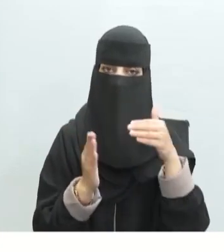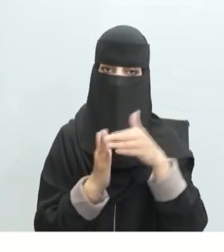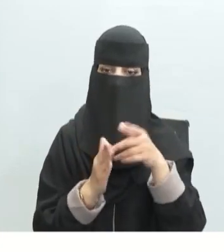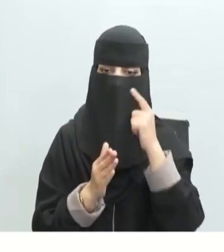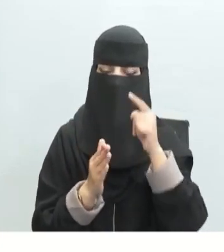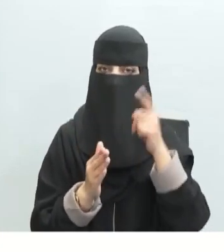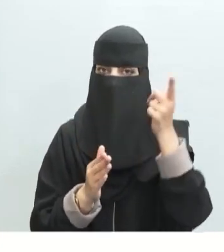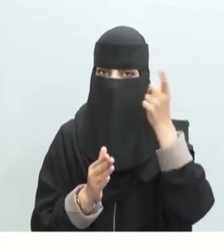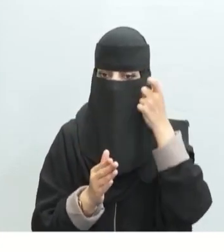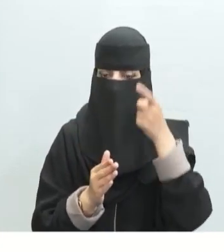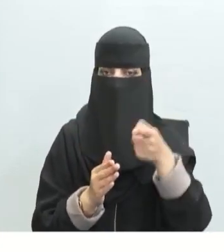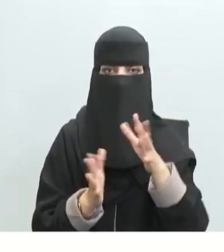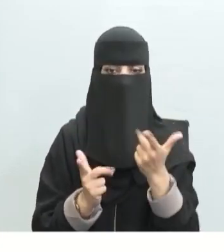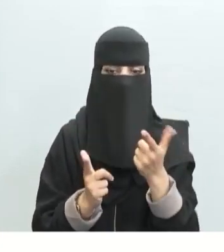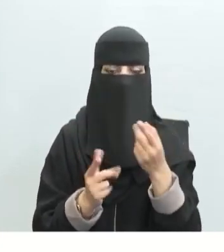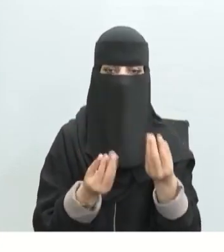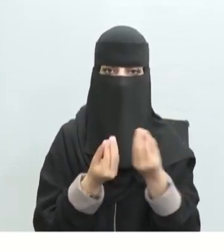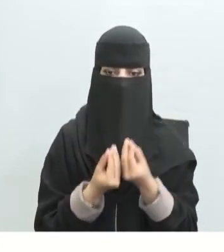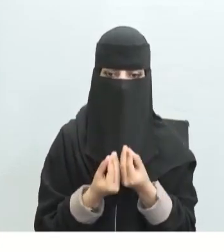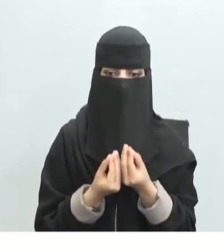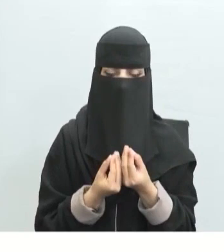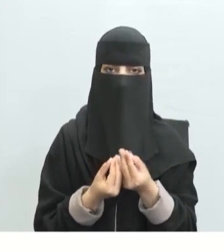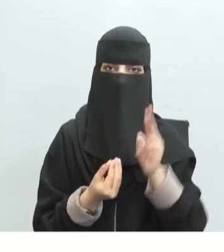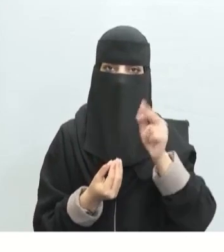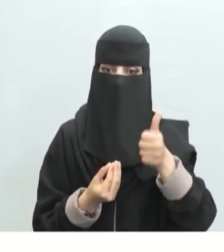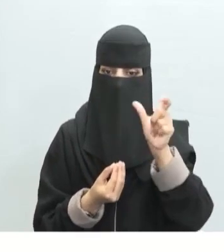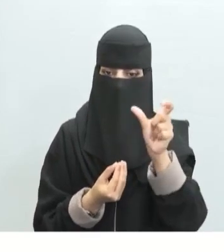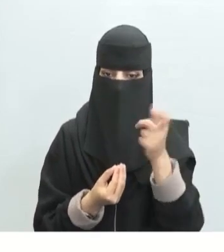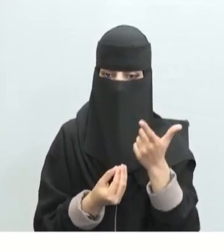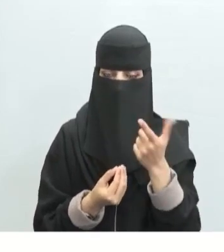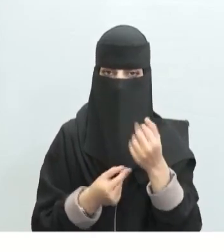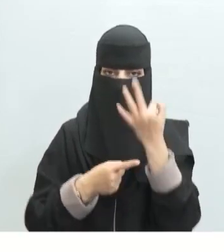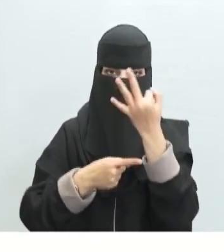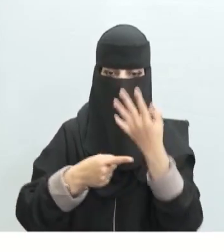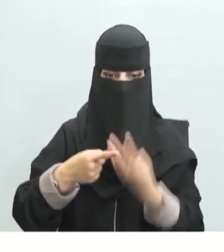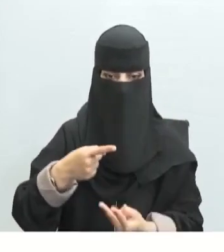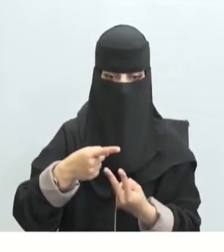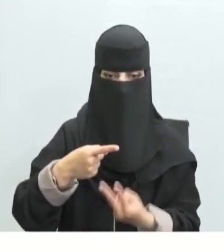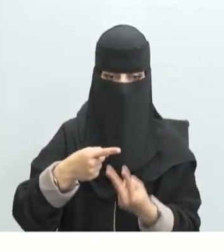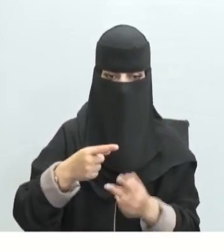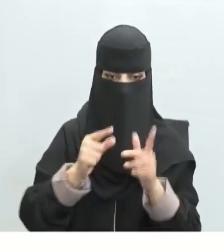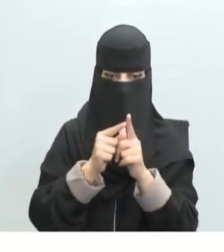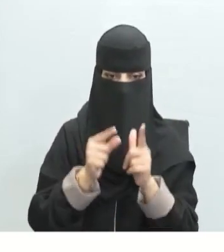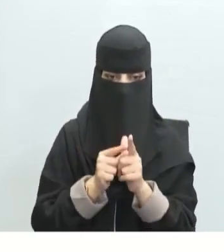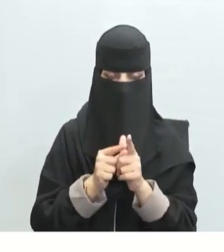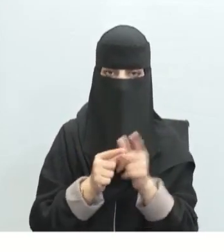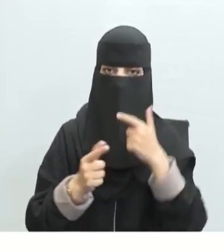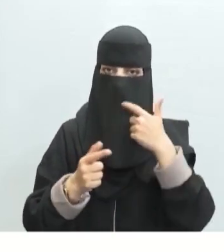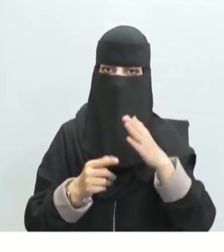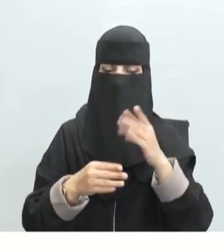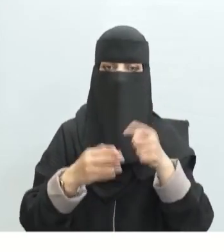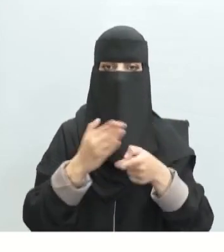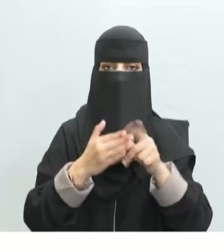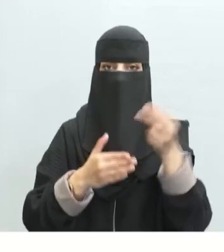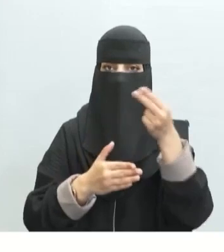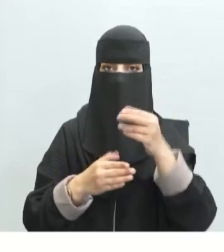تحقق من فهمك اعطاني تان لبي تساوي 3 على س بسو سويلي مثلث دائما سوك مثلث يا اخي